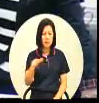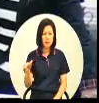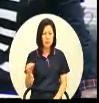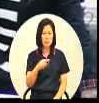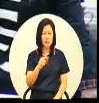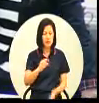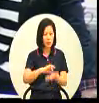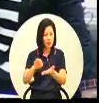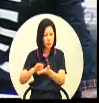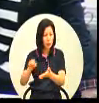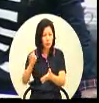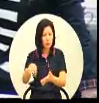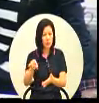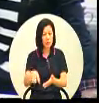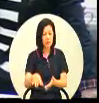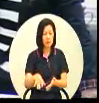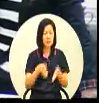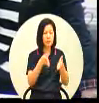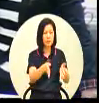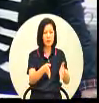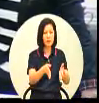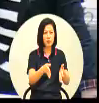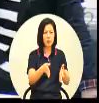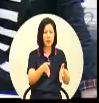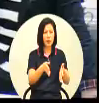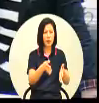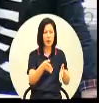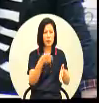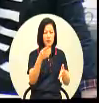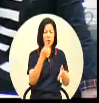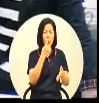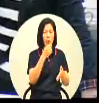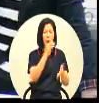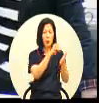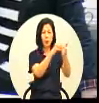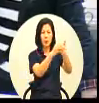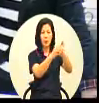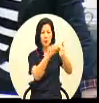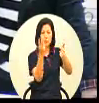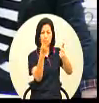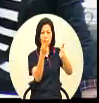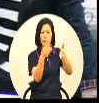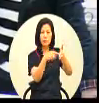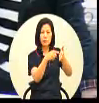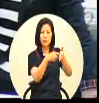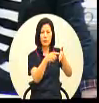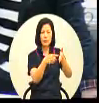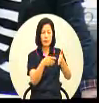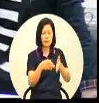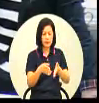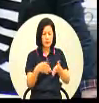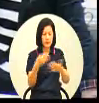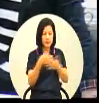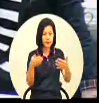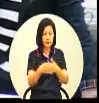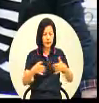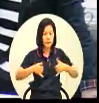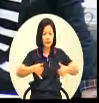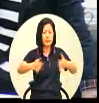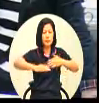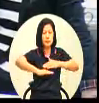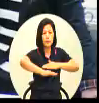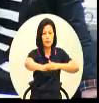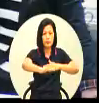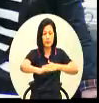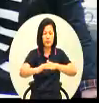它的用途主要啊，前面这三大点红字的部分。重载交通路面啊，尤其是个挡